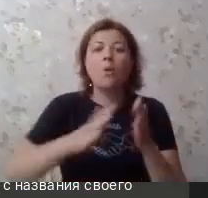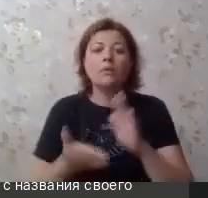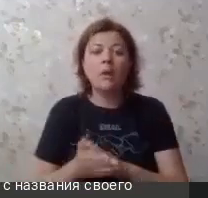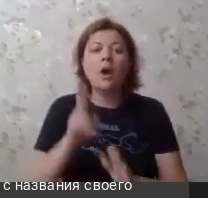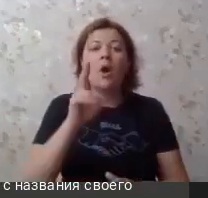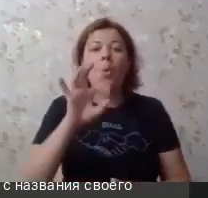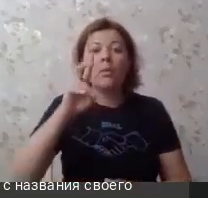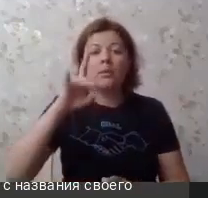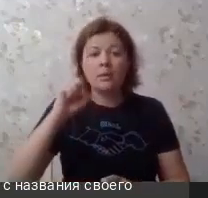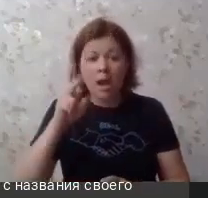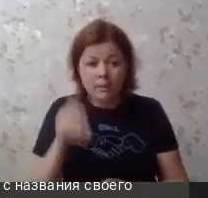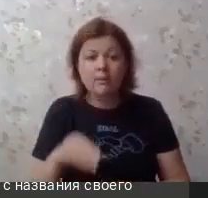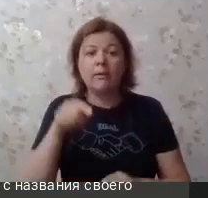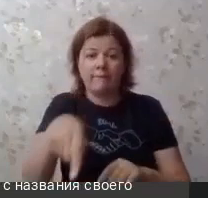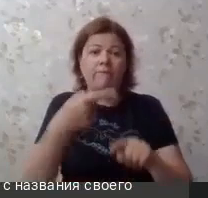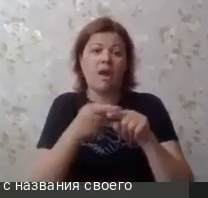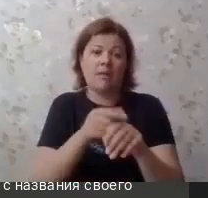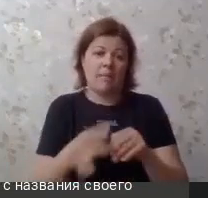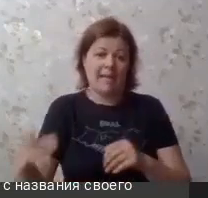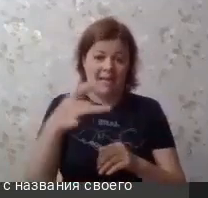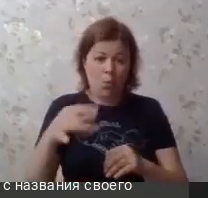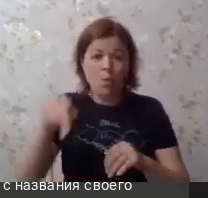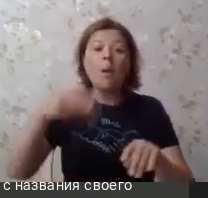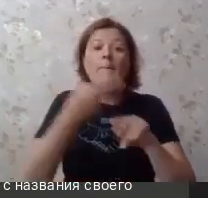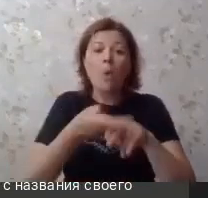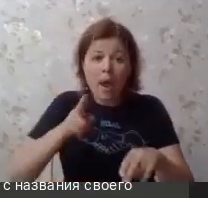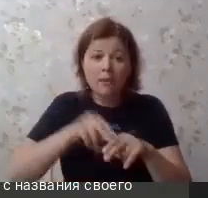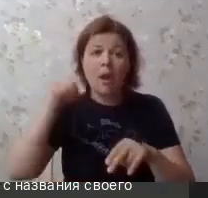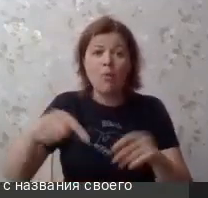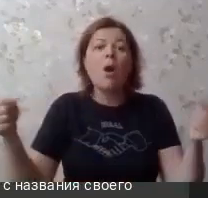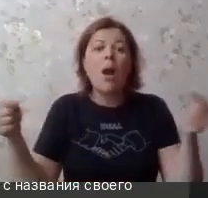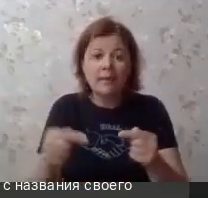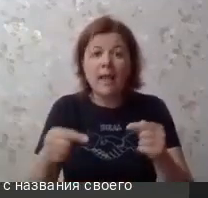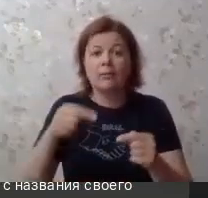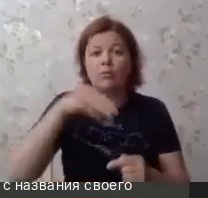по данному конкретному техническому средству реабилитации.